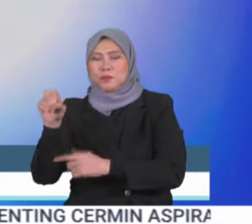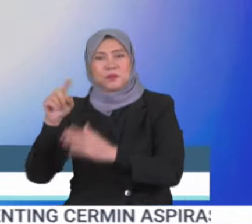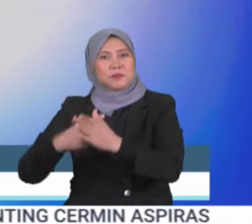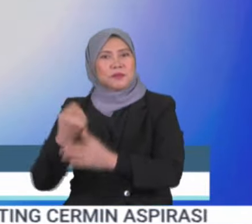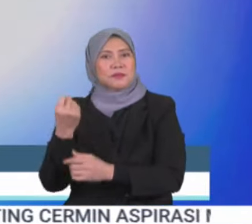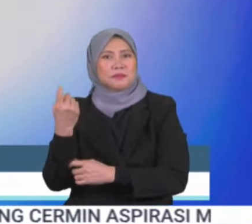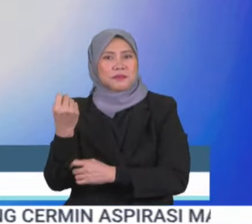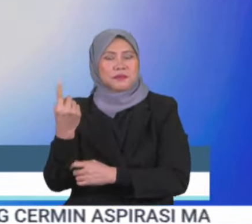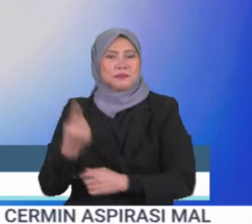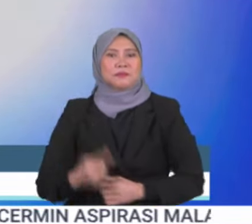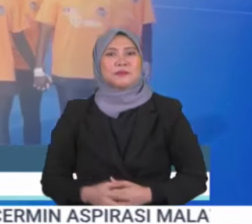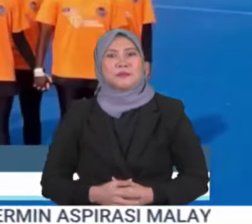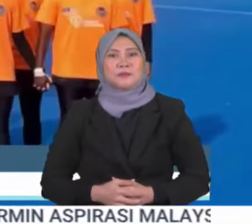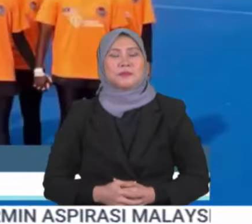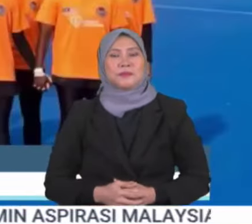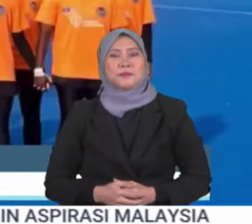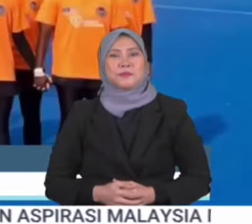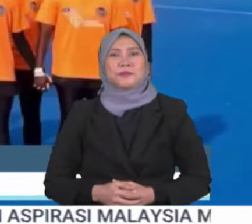ini.